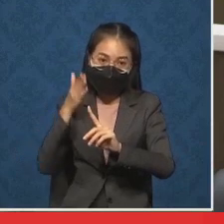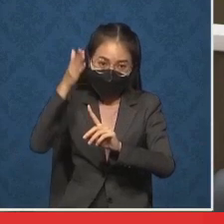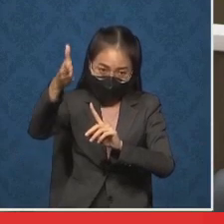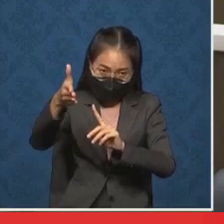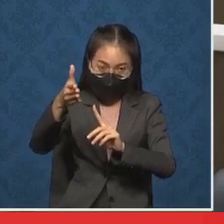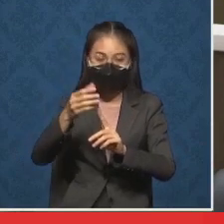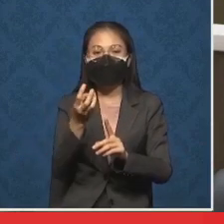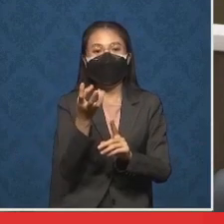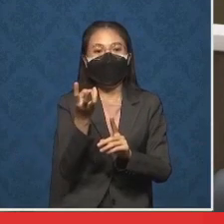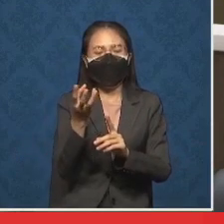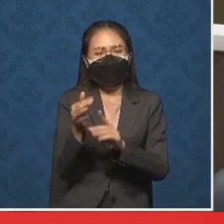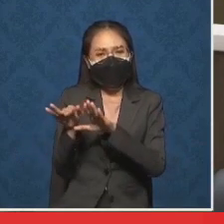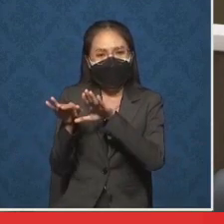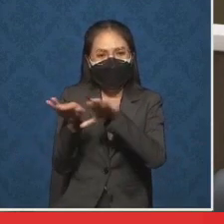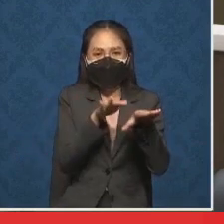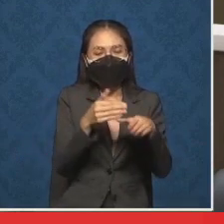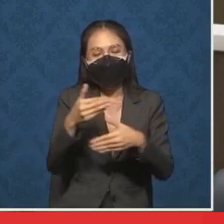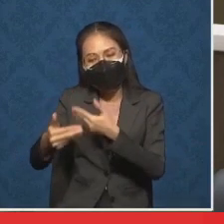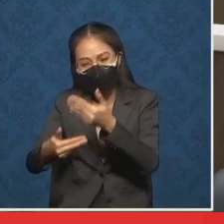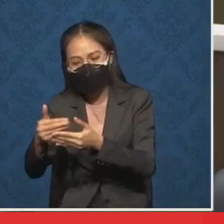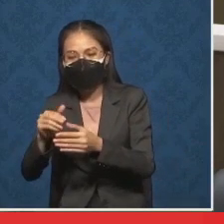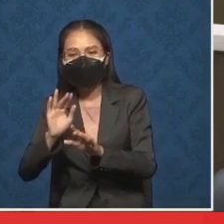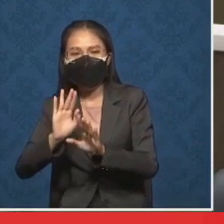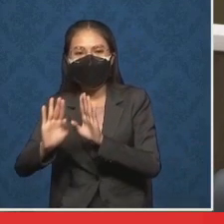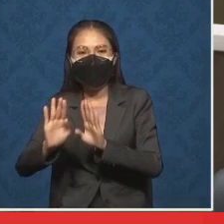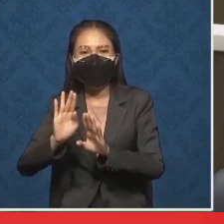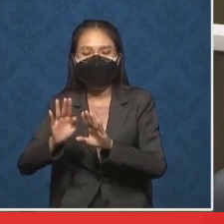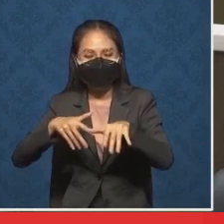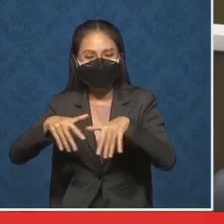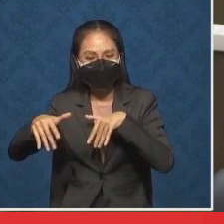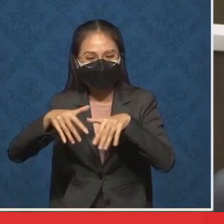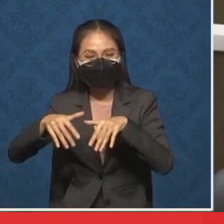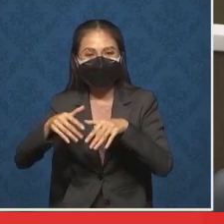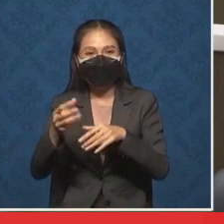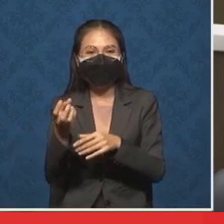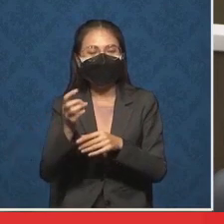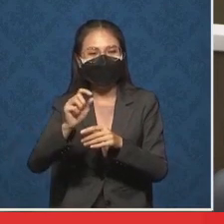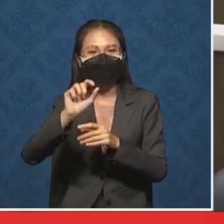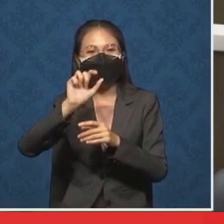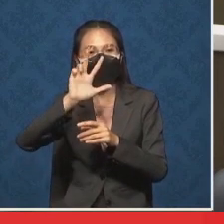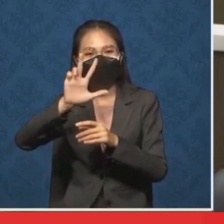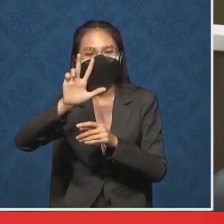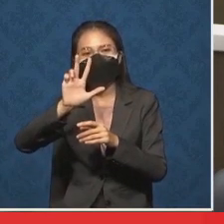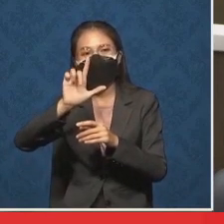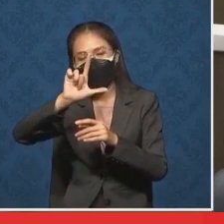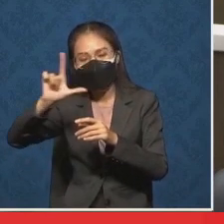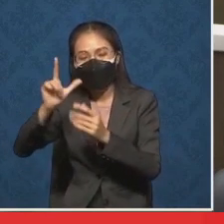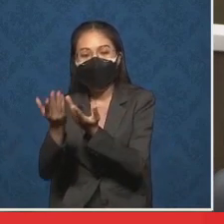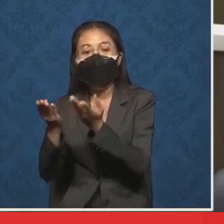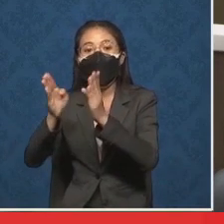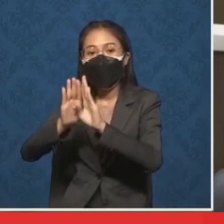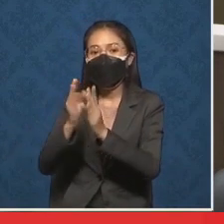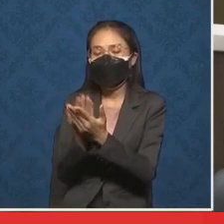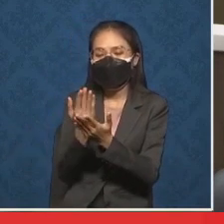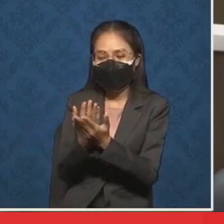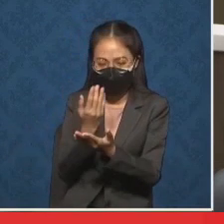นมากจะออกเกือบ3 ล้านครอบครัวรีบจ่ายเงินชดเชยราคาก็ถูกอยู่แล้วแต่แหล่งเงินฝาก